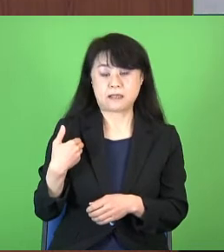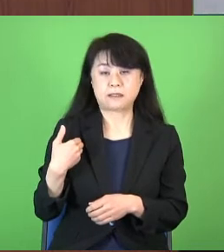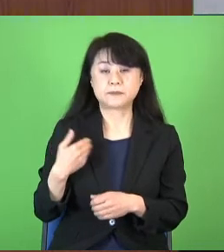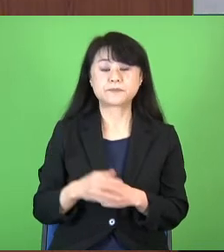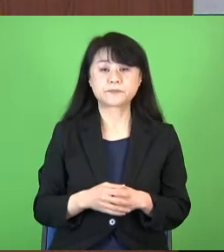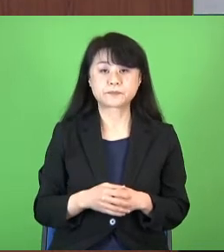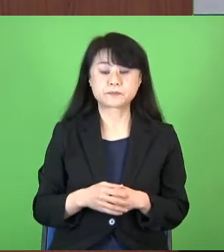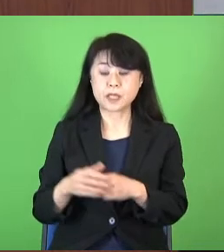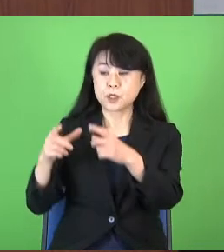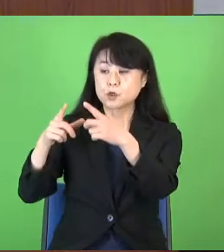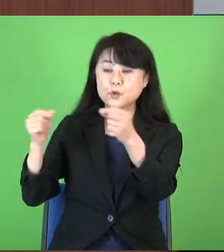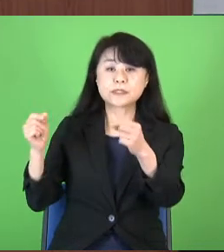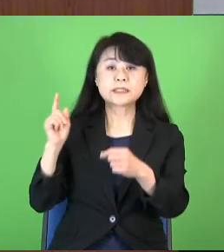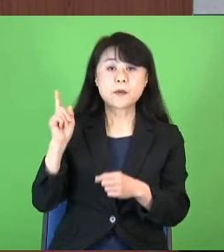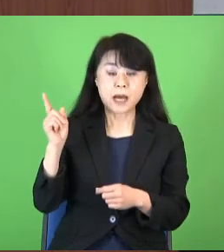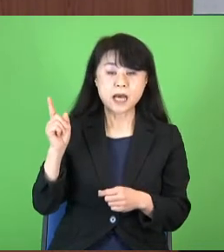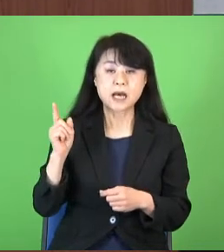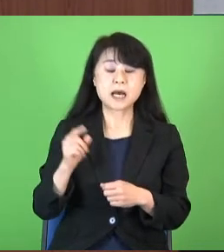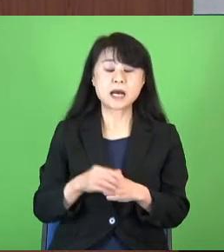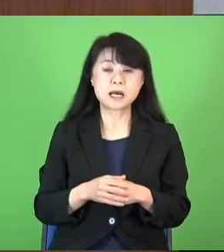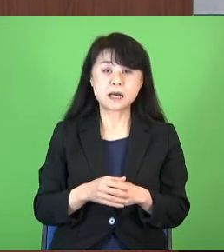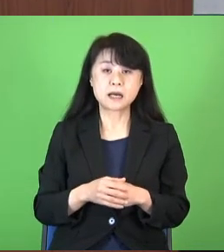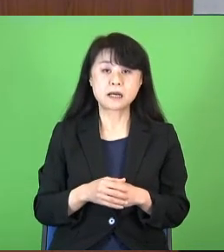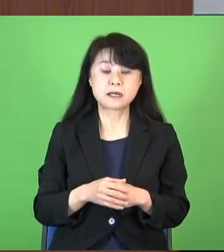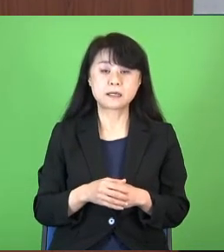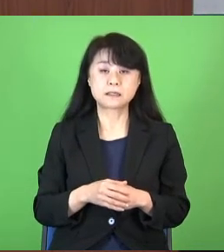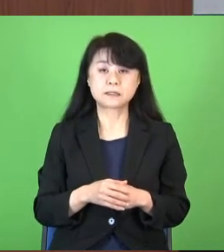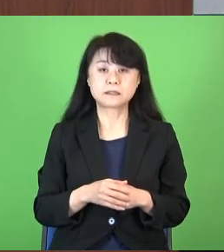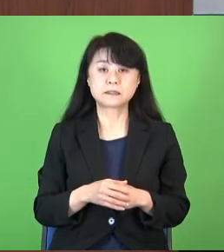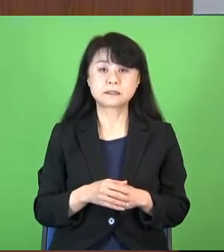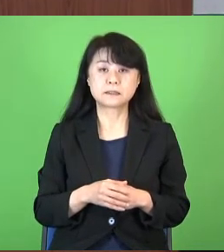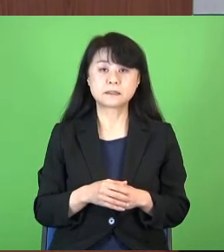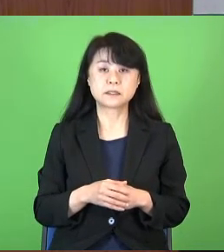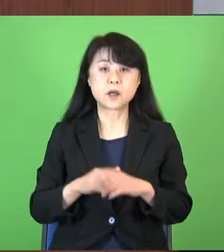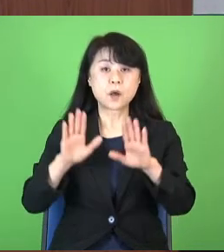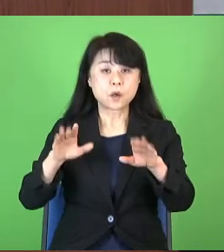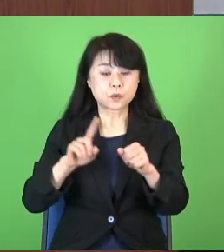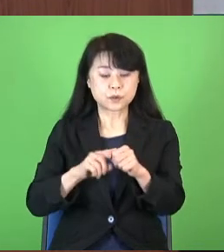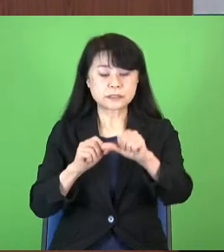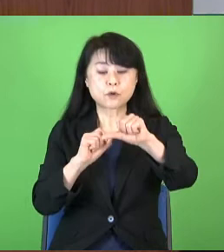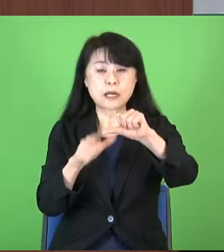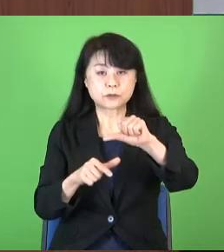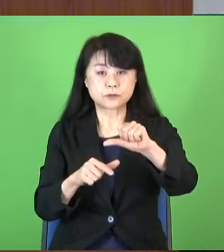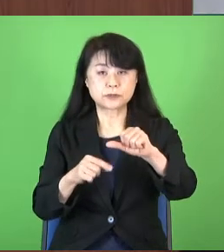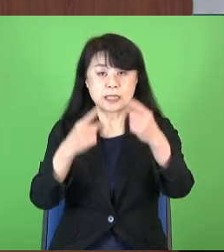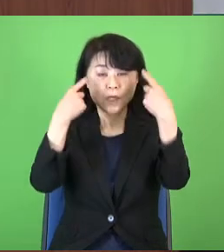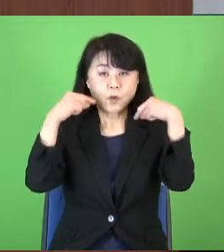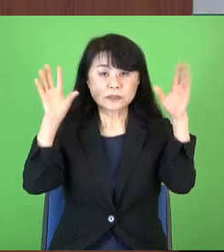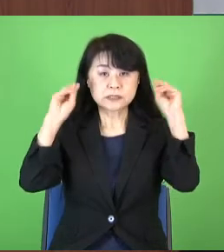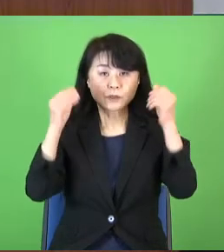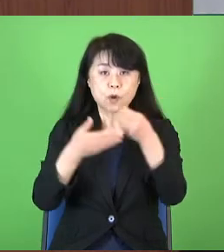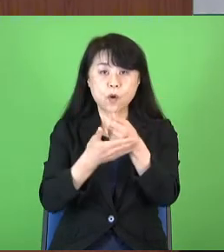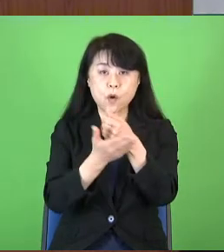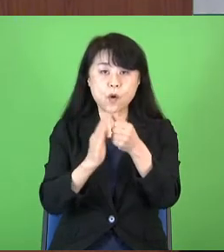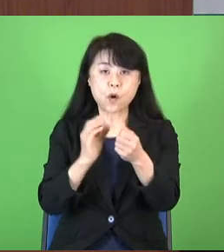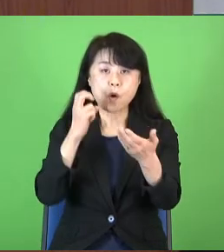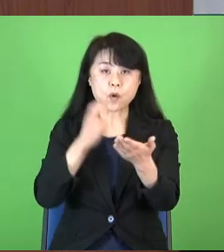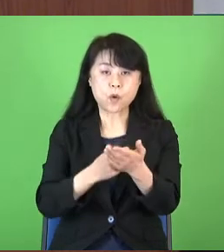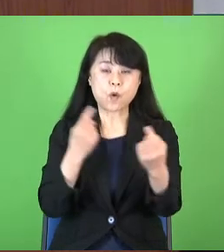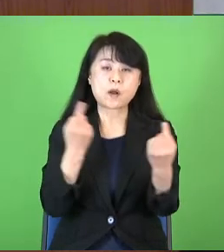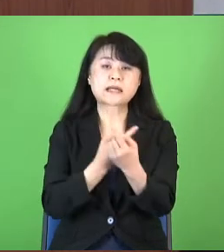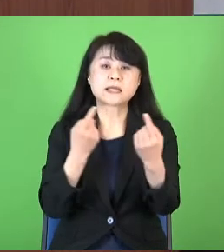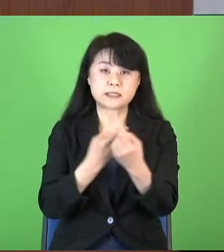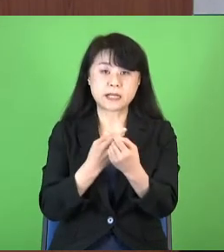はあの国ではですねあの今私もの認識ではまあうち5月いこ地情報を光学て性をされそれを踏まえ